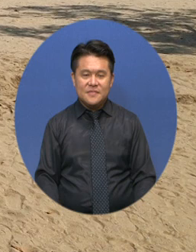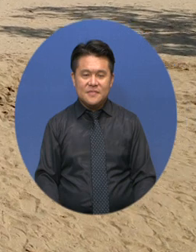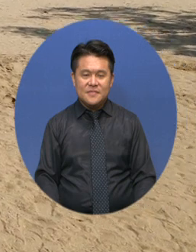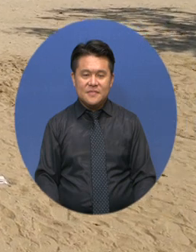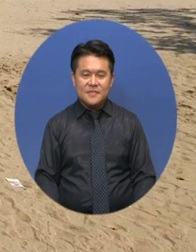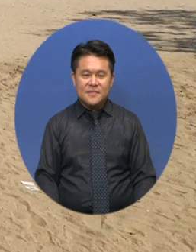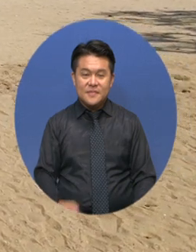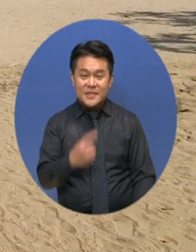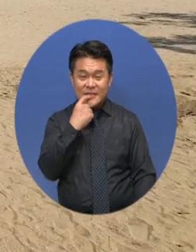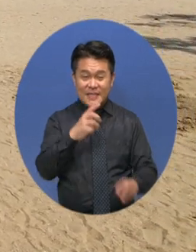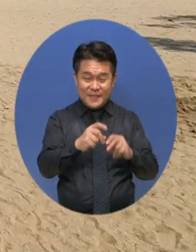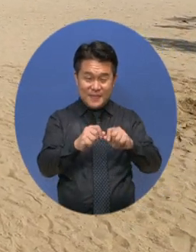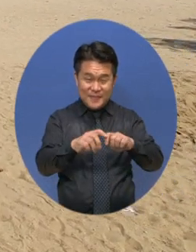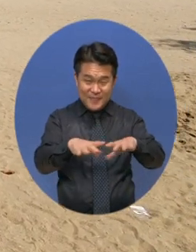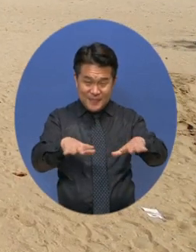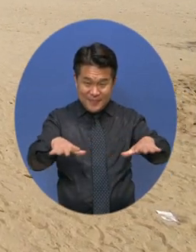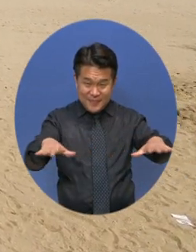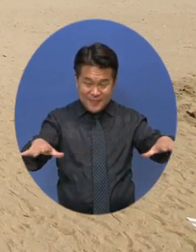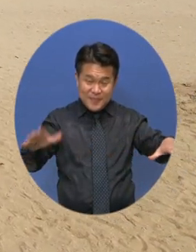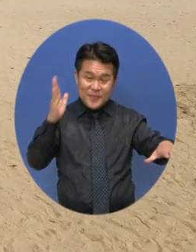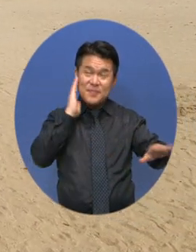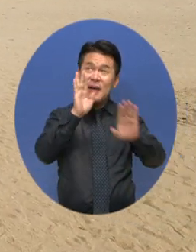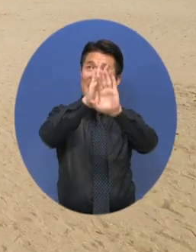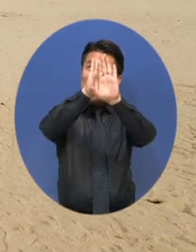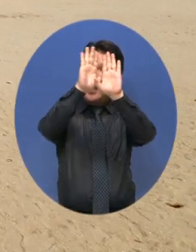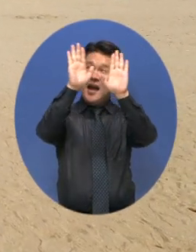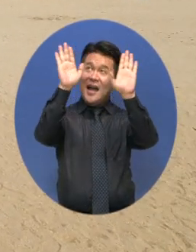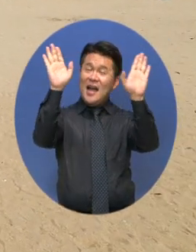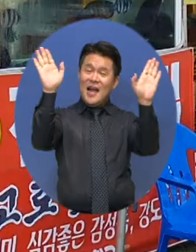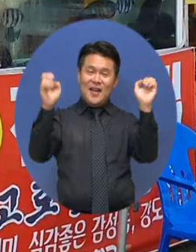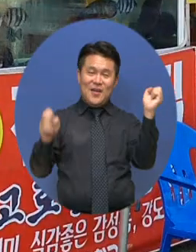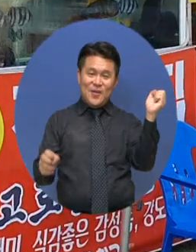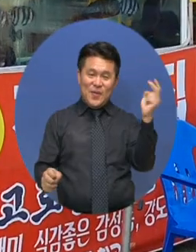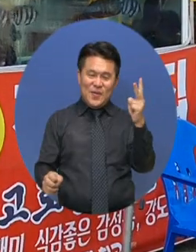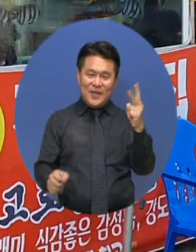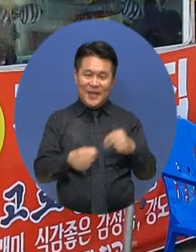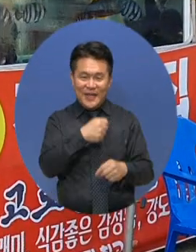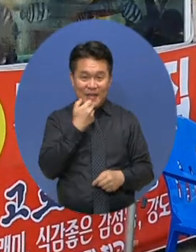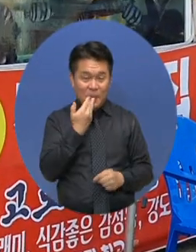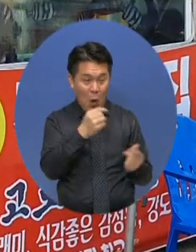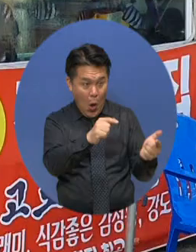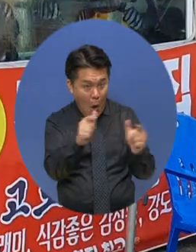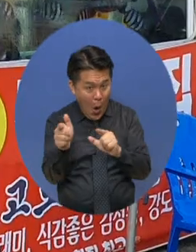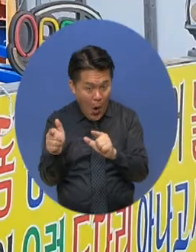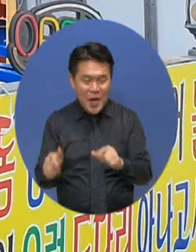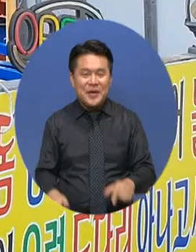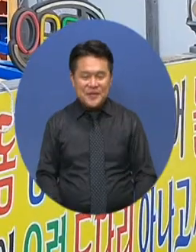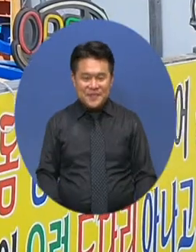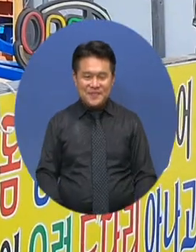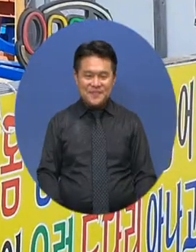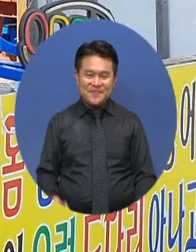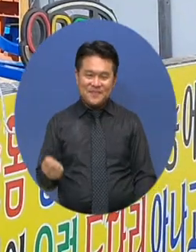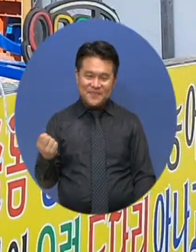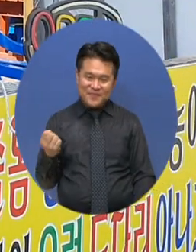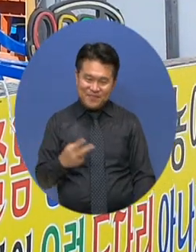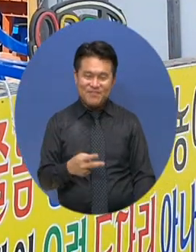새하얀 모래사장과 푸르른 하늘, 맛있는 간식거리들,